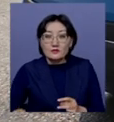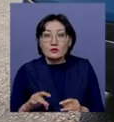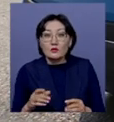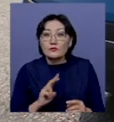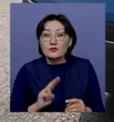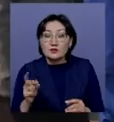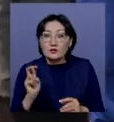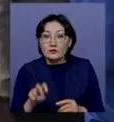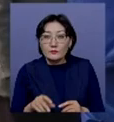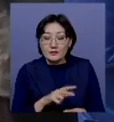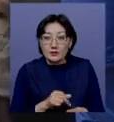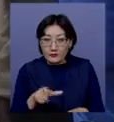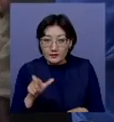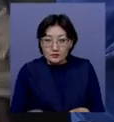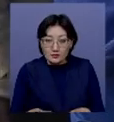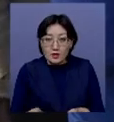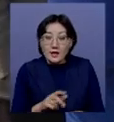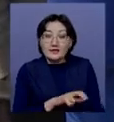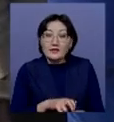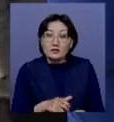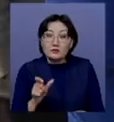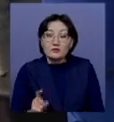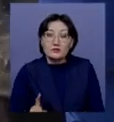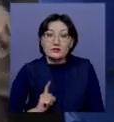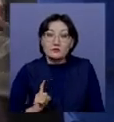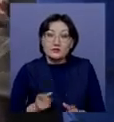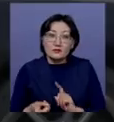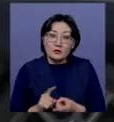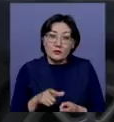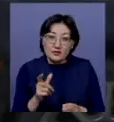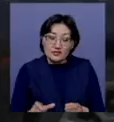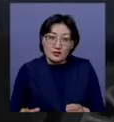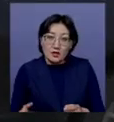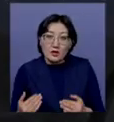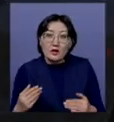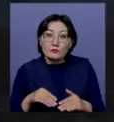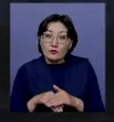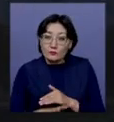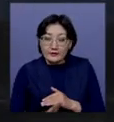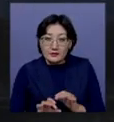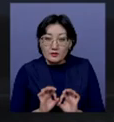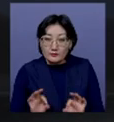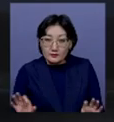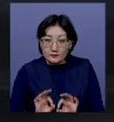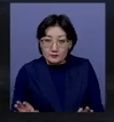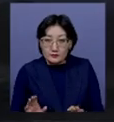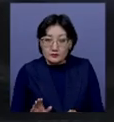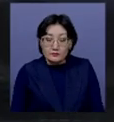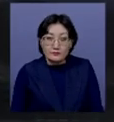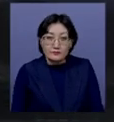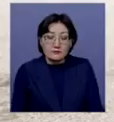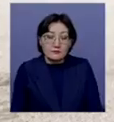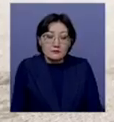баласын жуытпай тұрған полиция қызметкерлері мен дәрігерлер кезекшілікке түскендері тұрғындарға сыртқа шығуға болмайтынын айтып